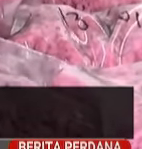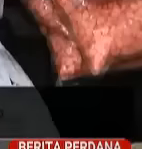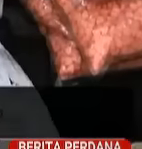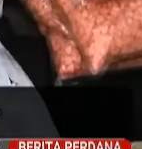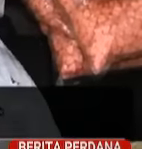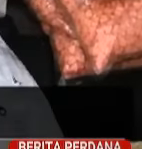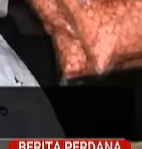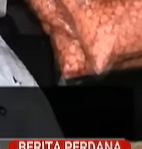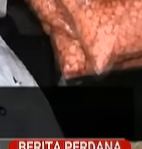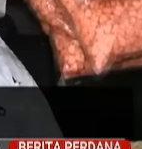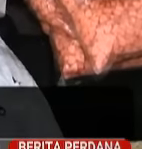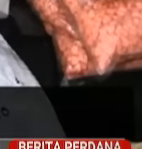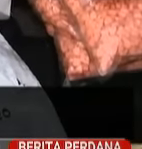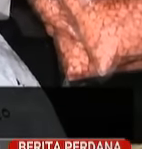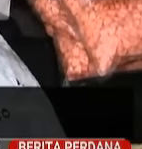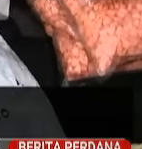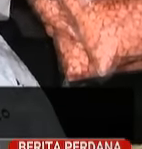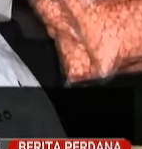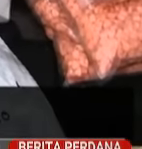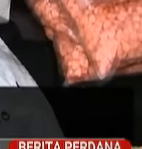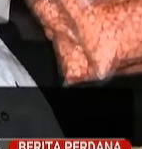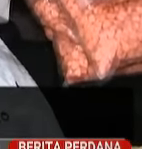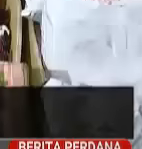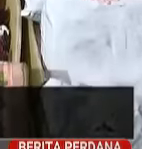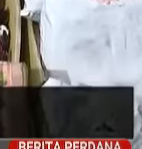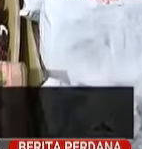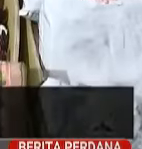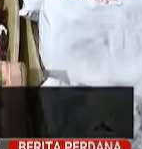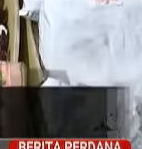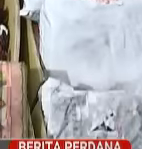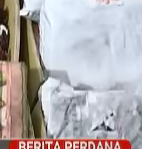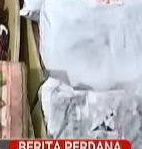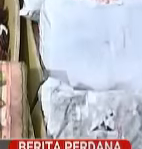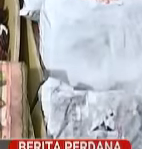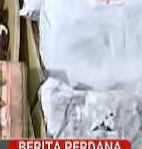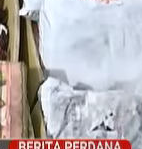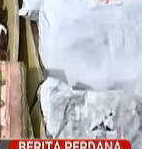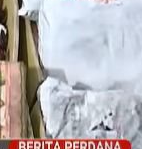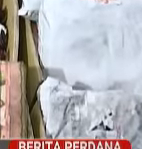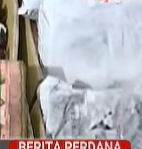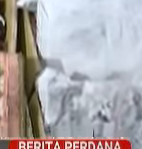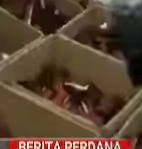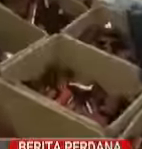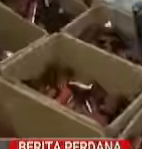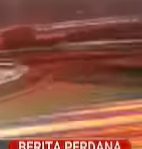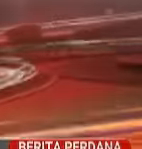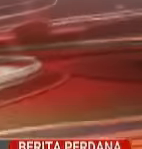RM144.9 juta dirampas dalam serban 3 lokasi berasingan.